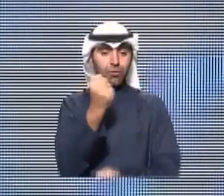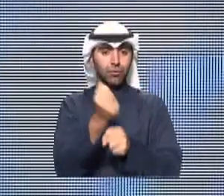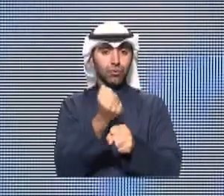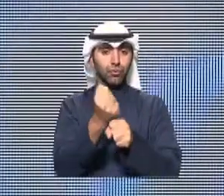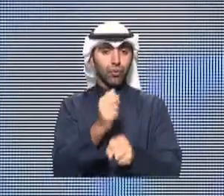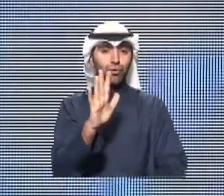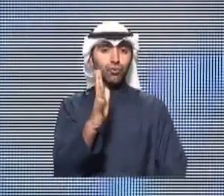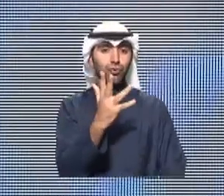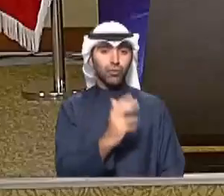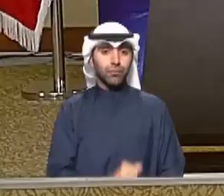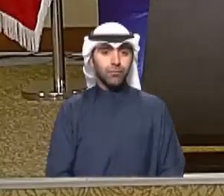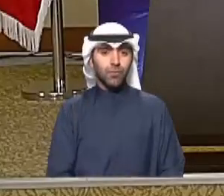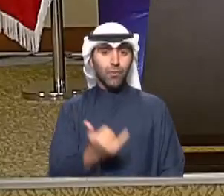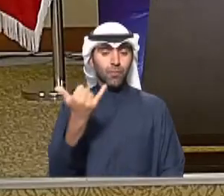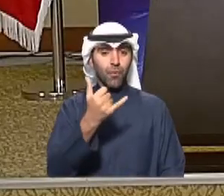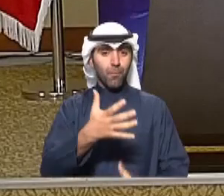للأفراد في المجتمع